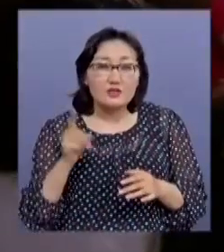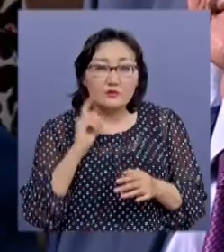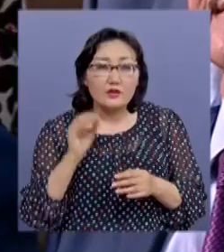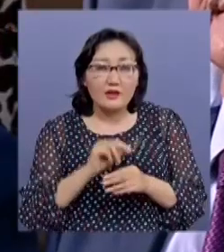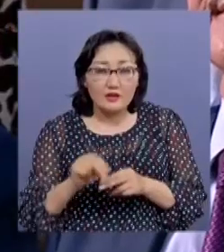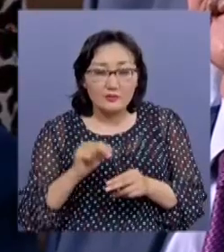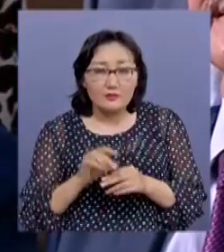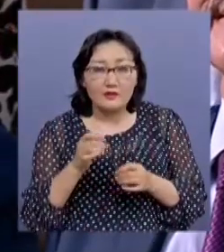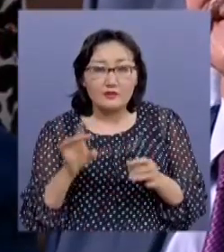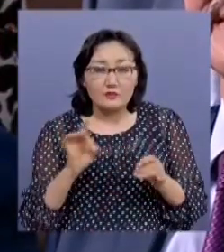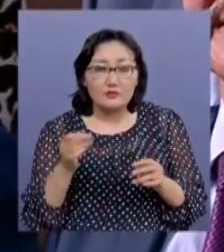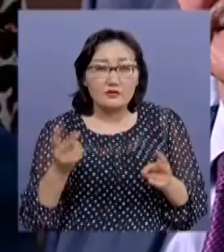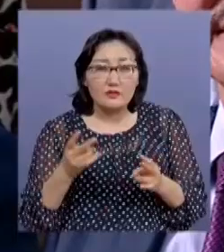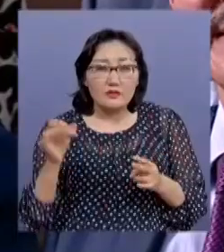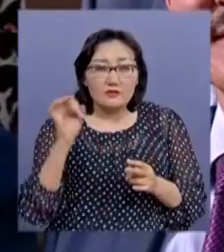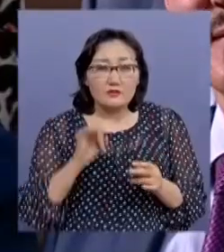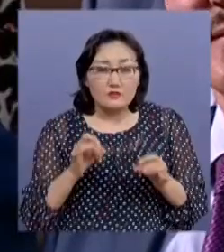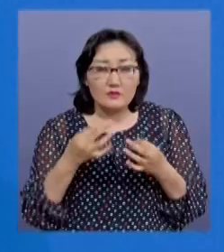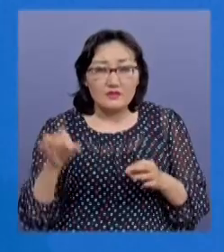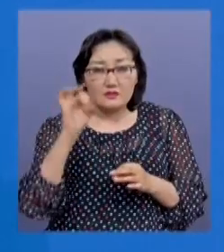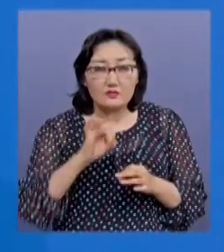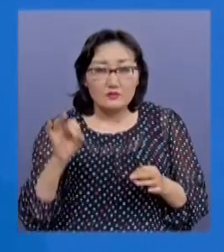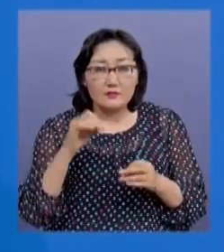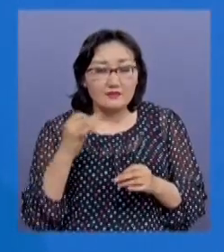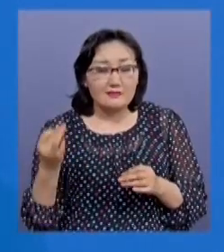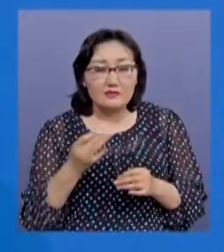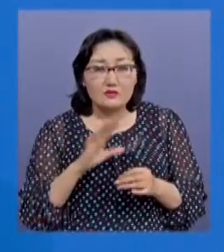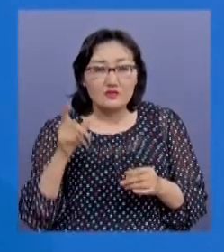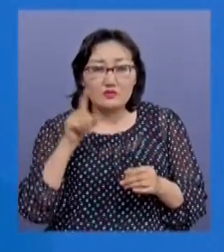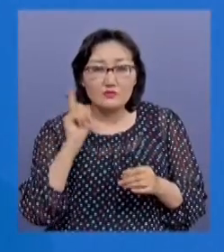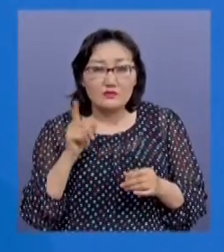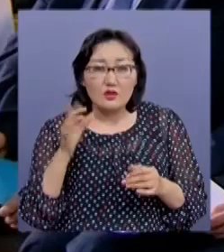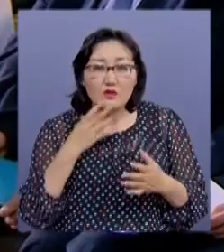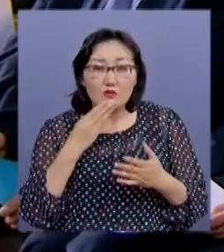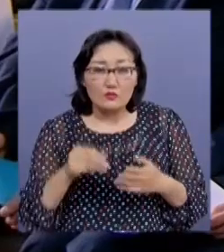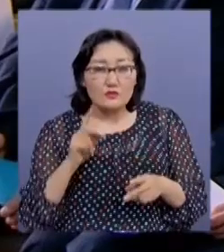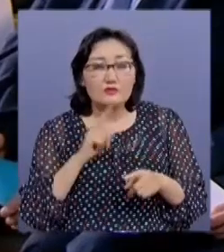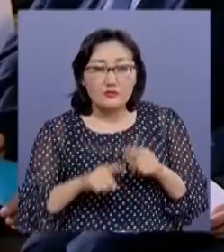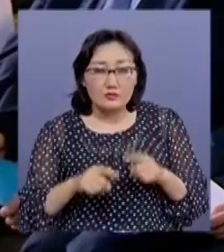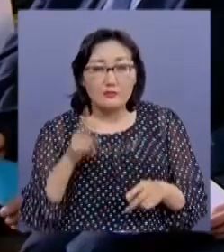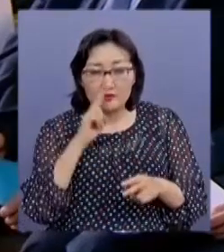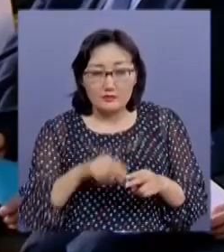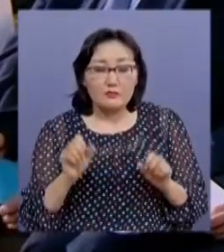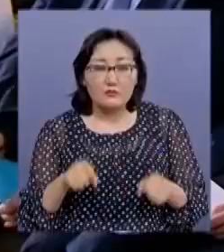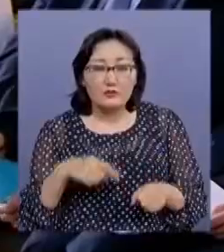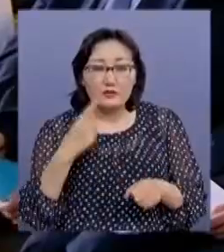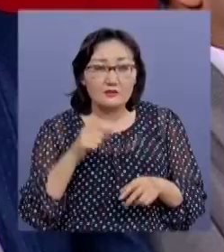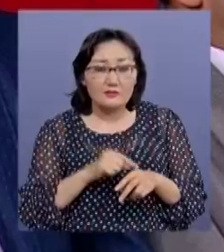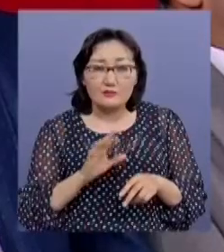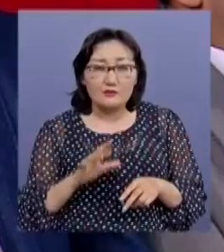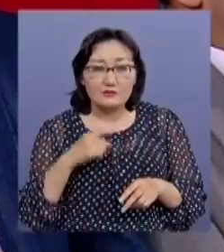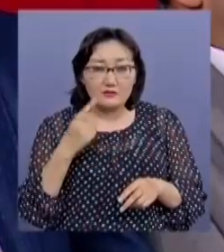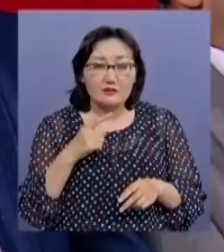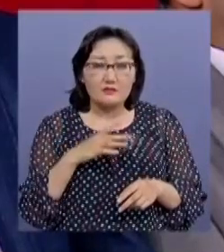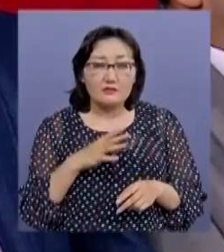айту керек. Тәуелсіздігіміздің тарихын білмейтін және оған қызығушылық танытпайтын жастар өз отанын жоғалтып алуы мүмкін екенін сезбейді, деді